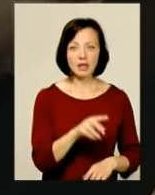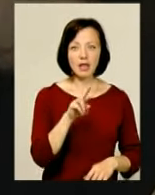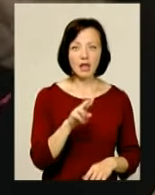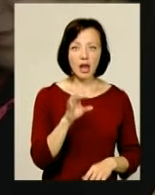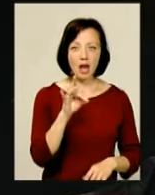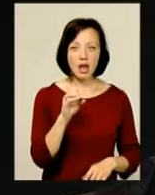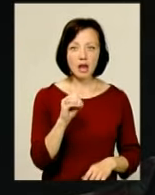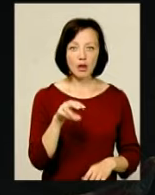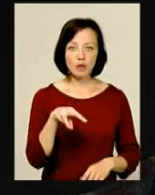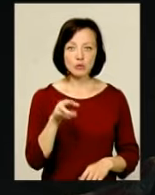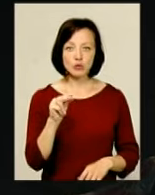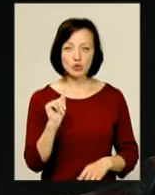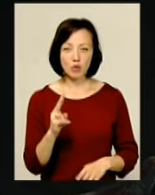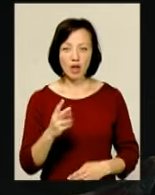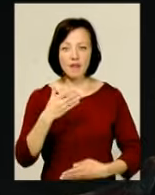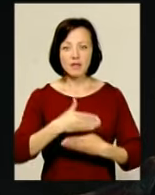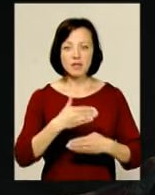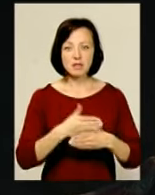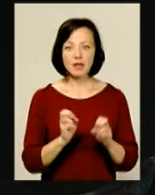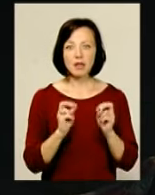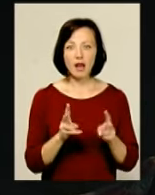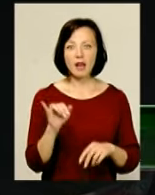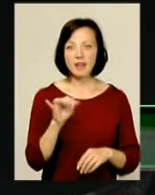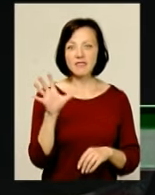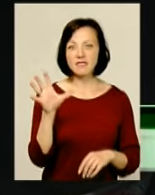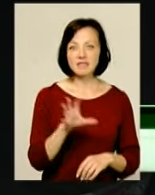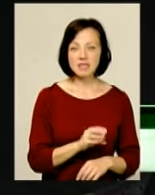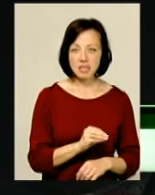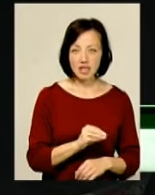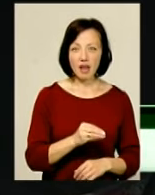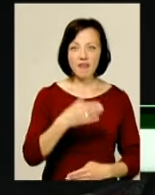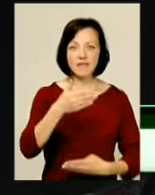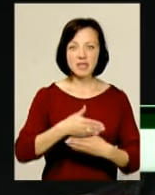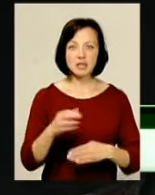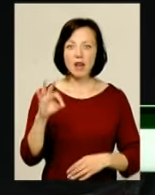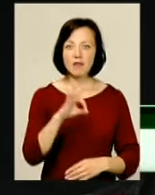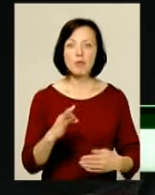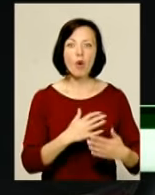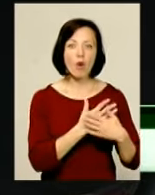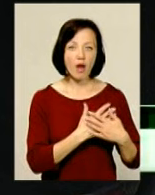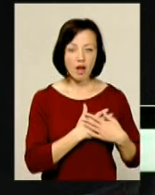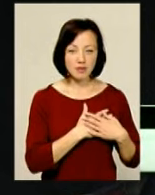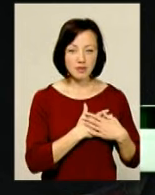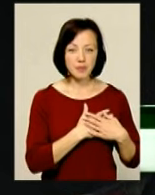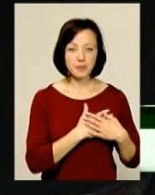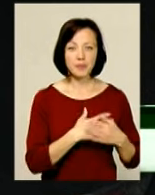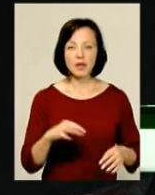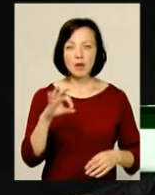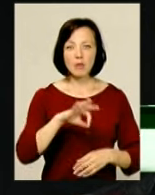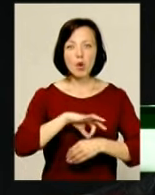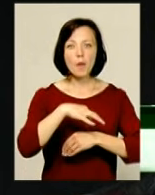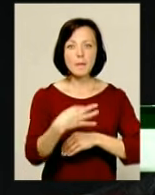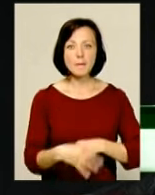Яремчук. «Вистава, як і, напевно, всі вистави про кохання, про біль